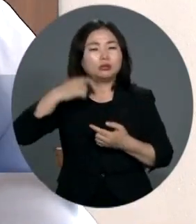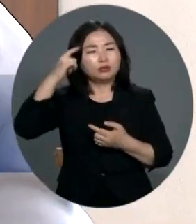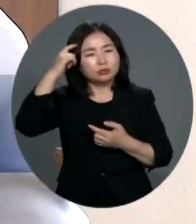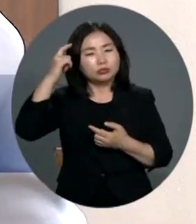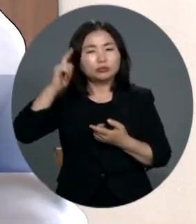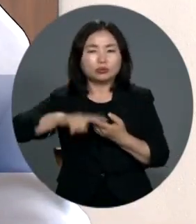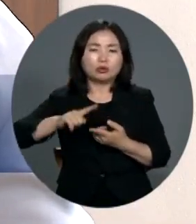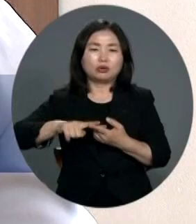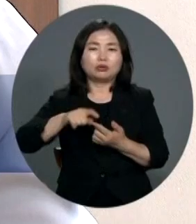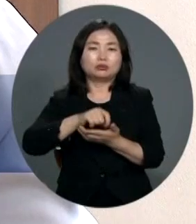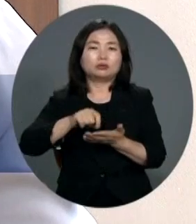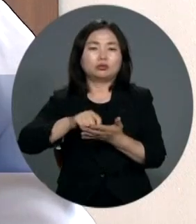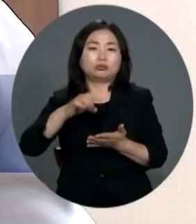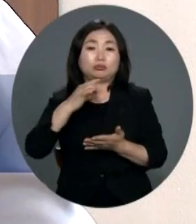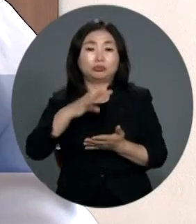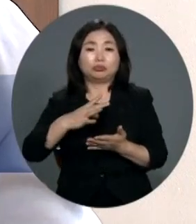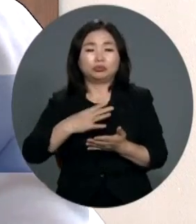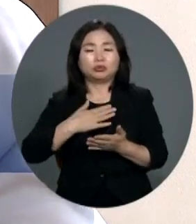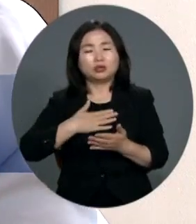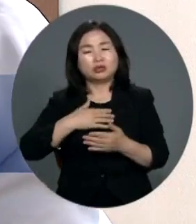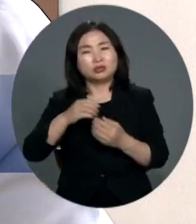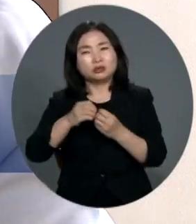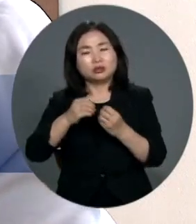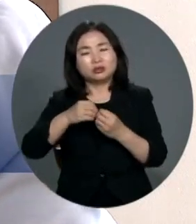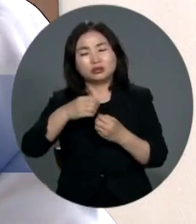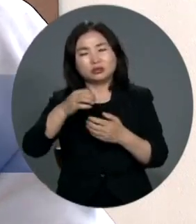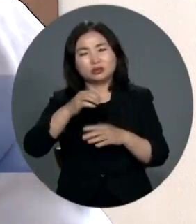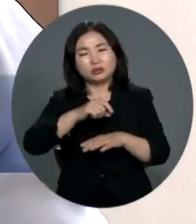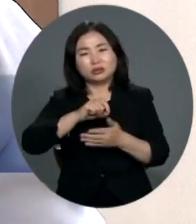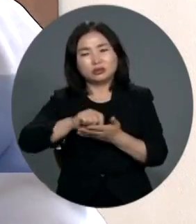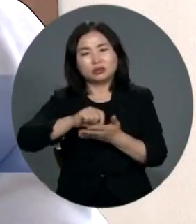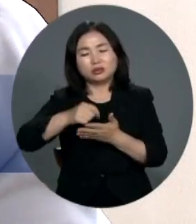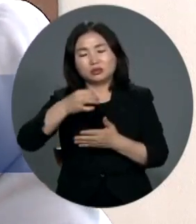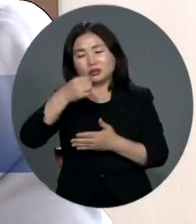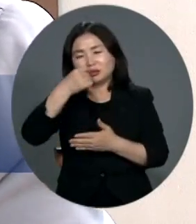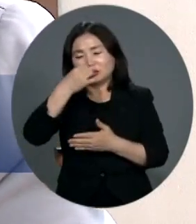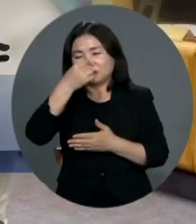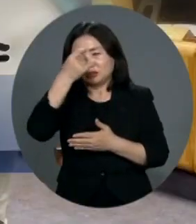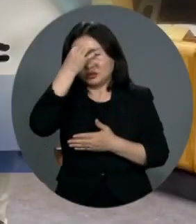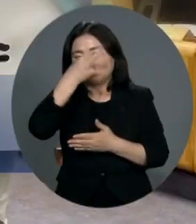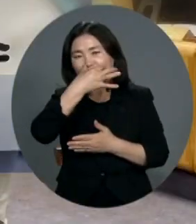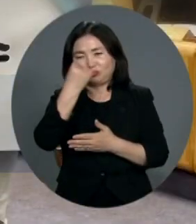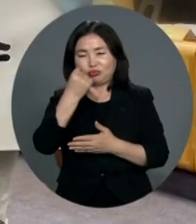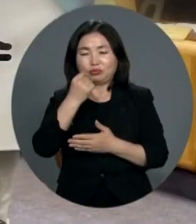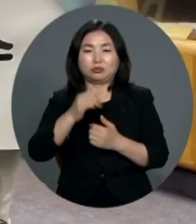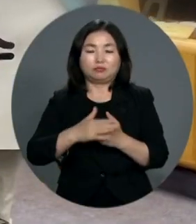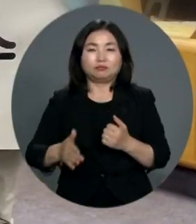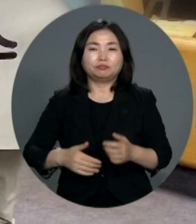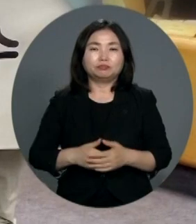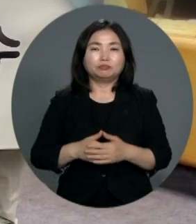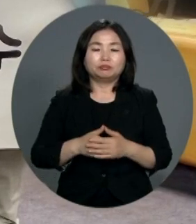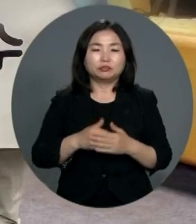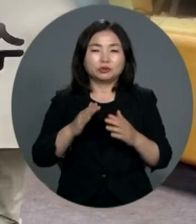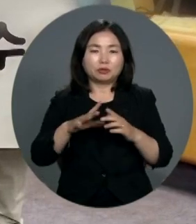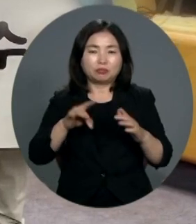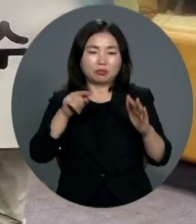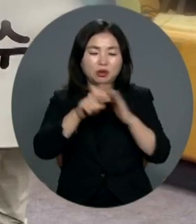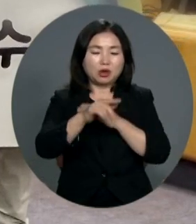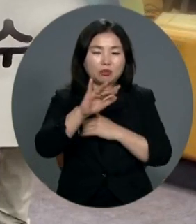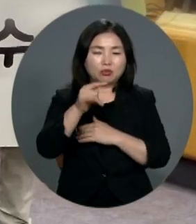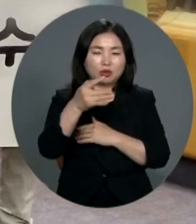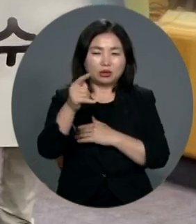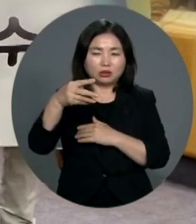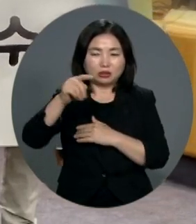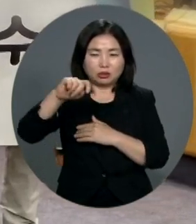느낀 그대로 쓴 것뿐입니다. 보고서는 좀 글 쓰는 솜씨가 부족하다 보니까. 첫날 방문한 블랙타운